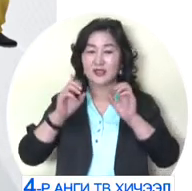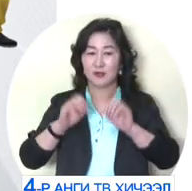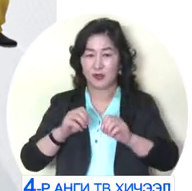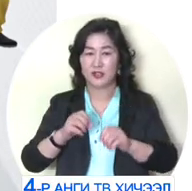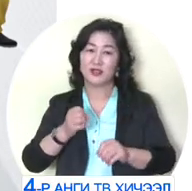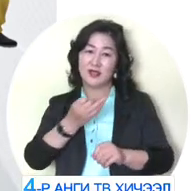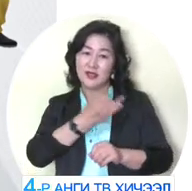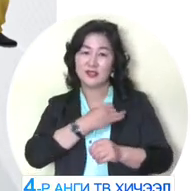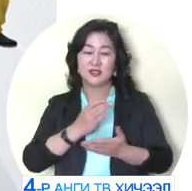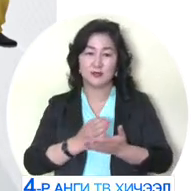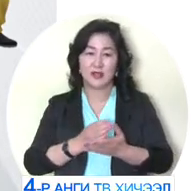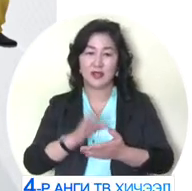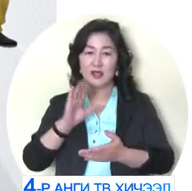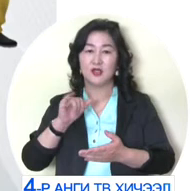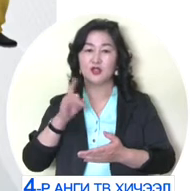Ингүн.